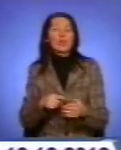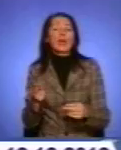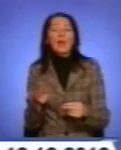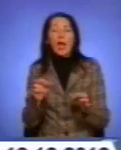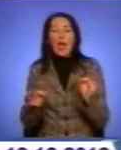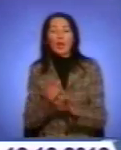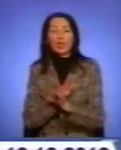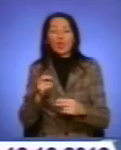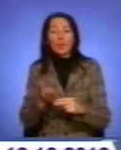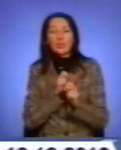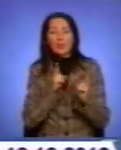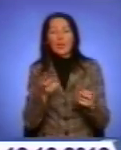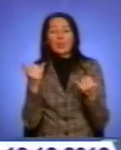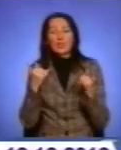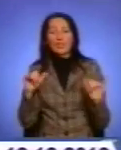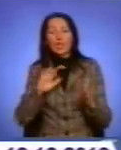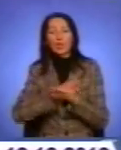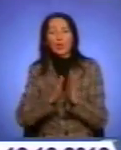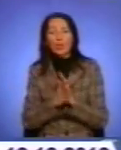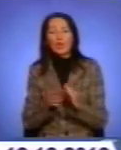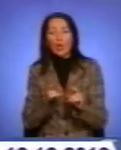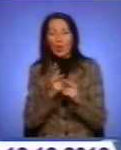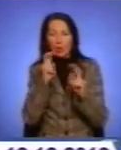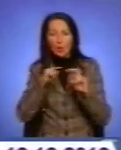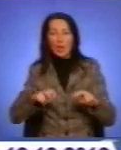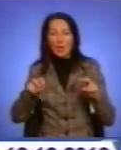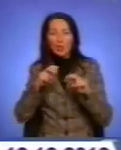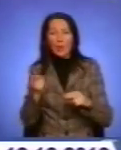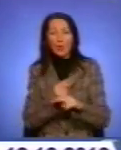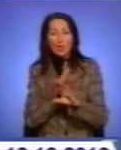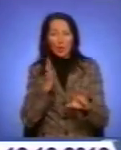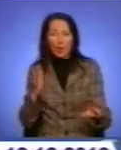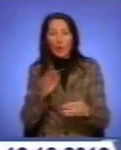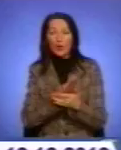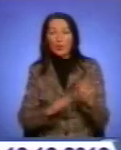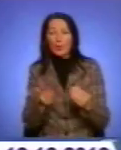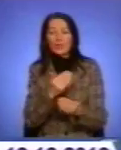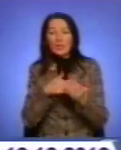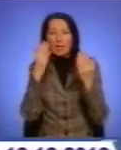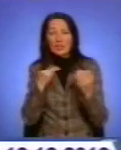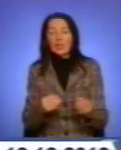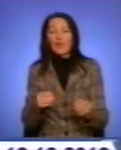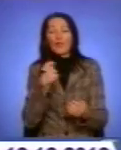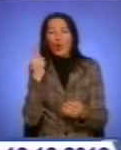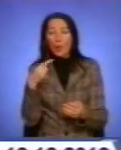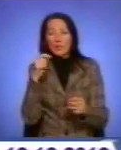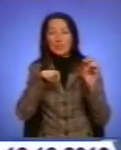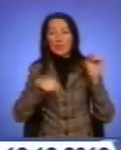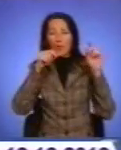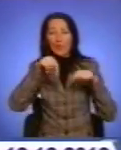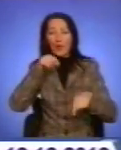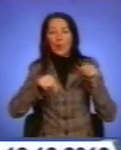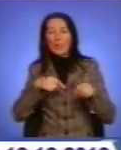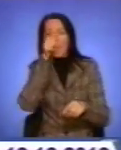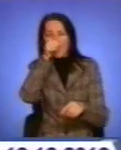та надзвичайних ситуацій розглянули позачергово. Протягом останніх кількох днів в області випала місячна норма снігу, внаслідок